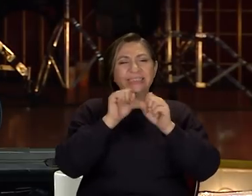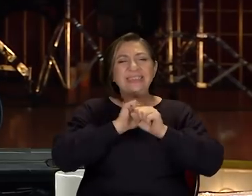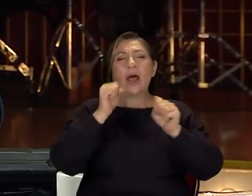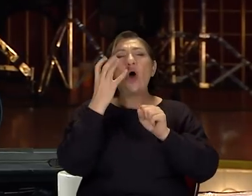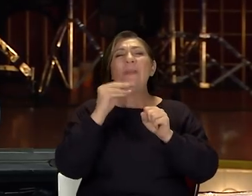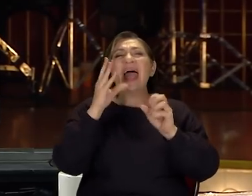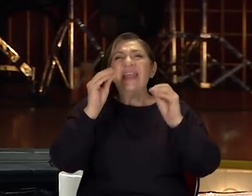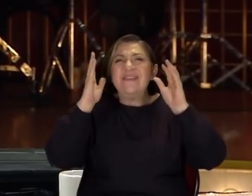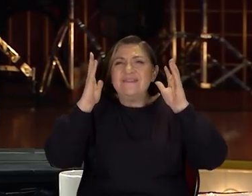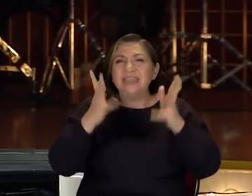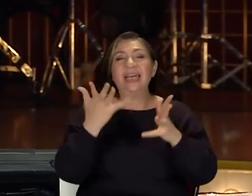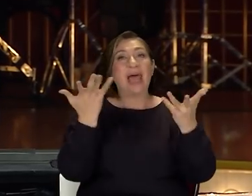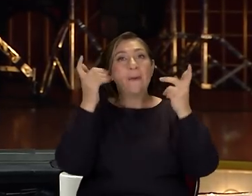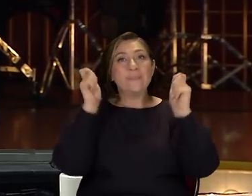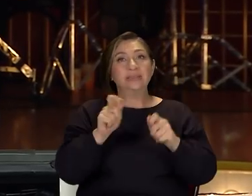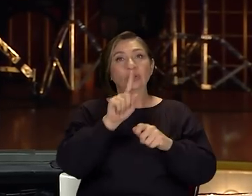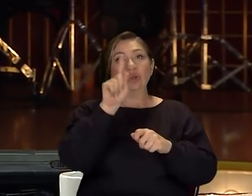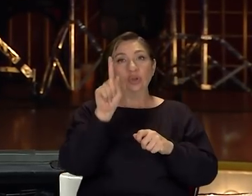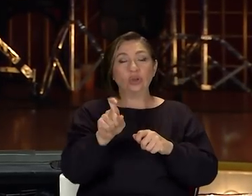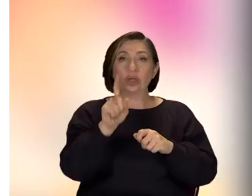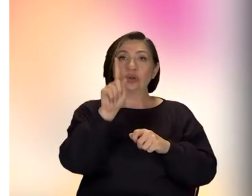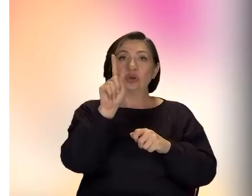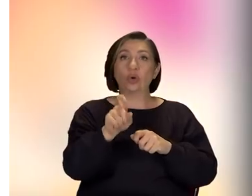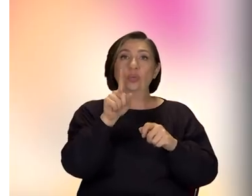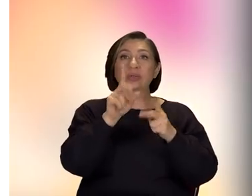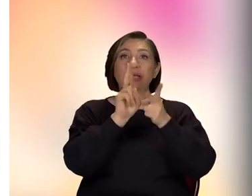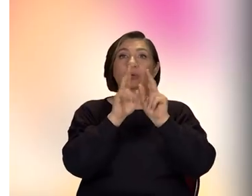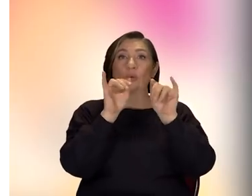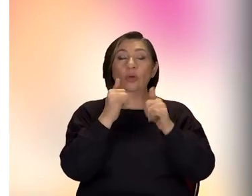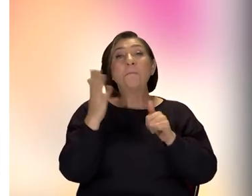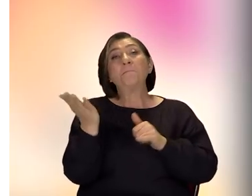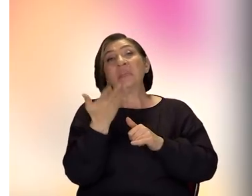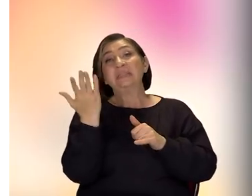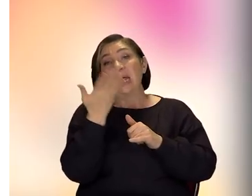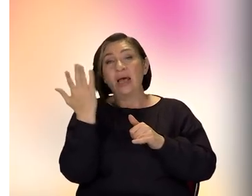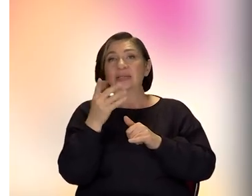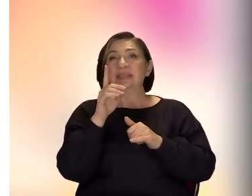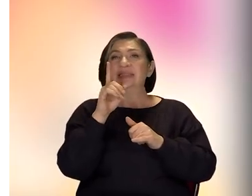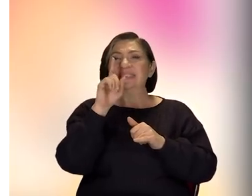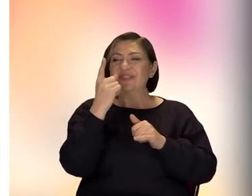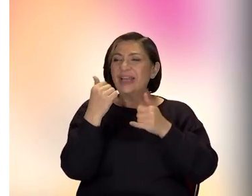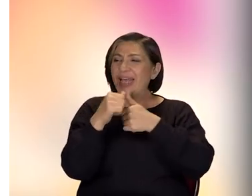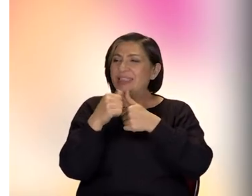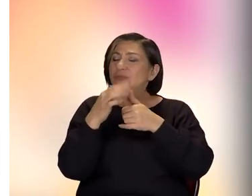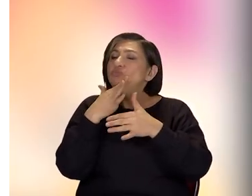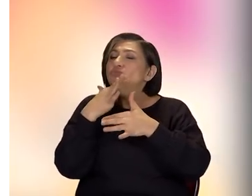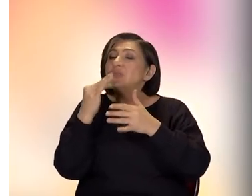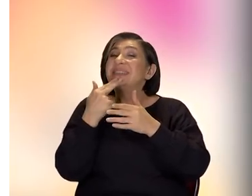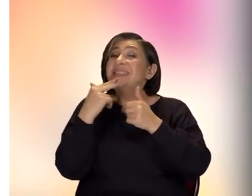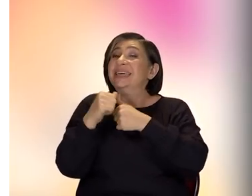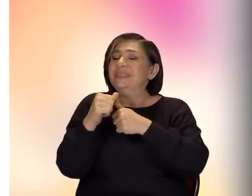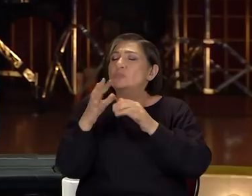fazla ne yapardınız sorusunu soruyor bu oyun. Mesela sırf karınızı mutlu etmek